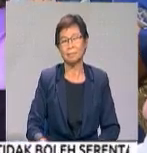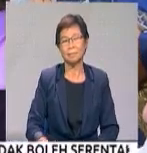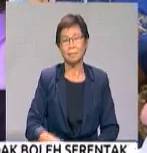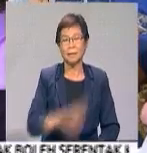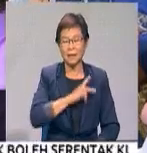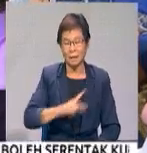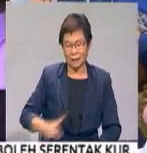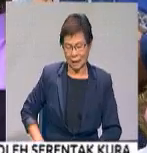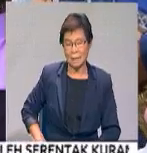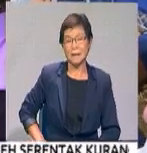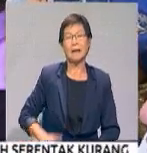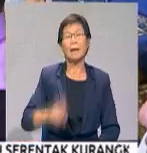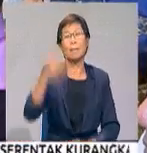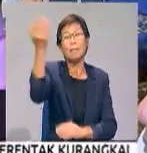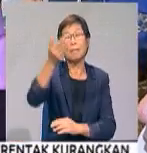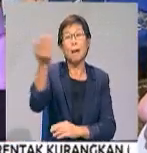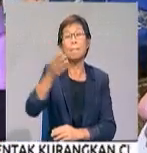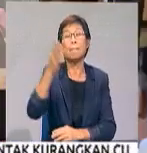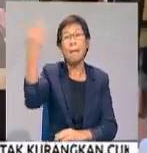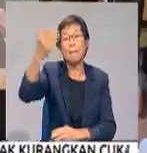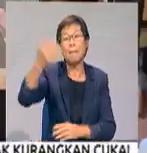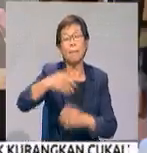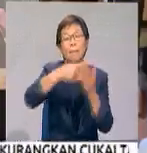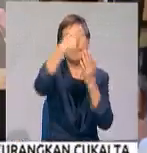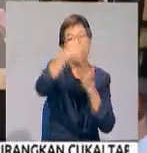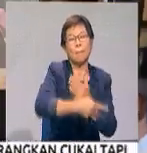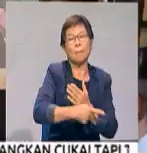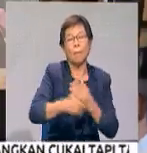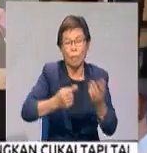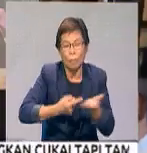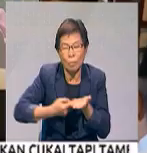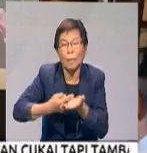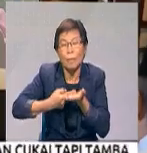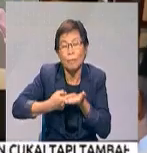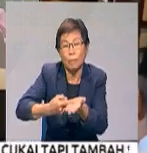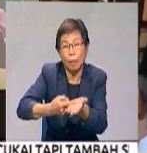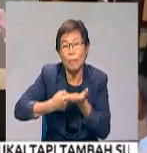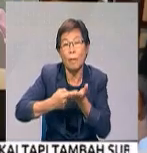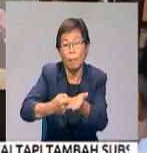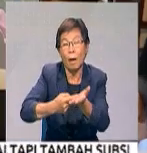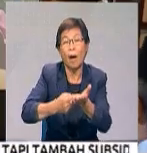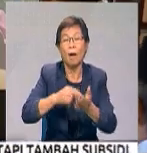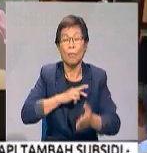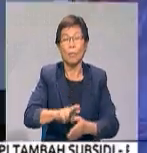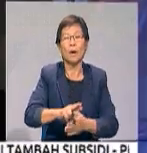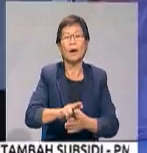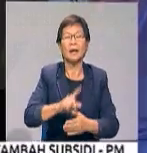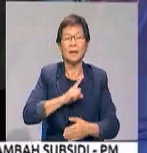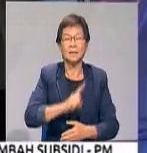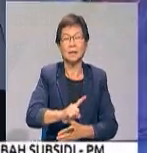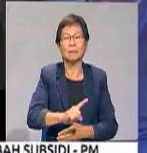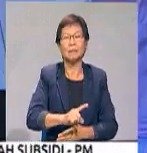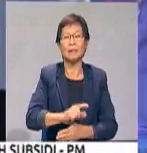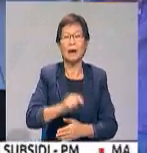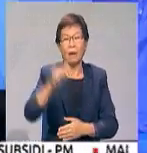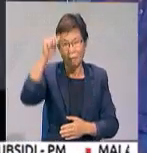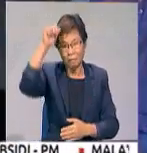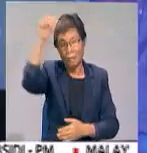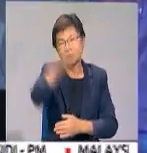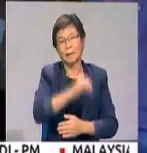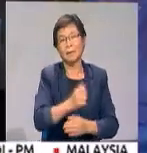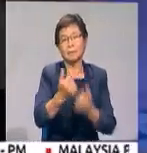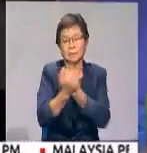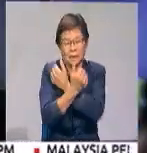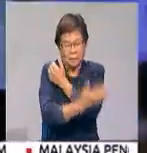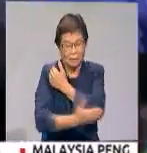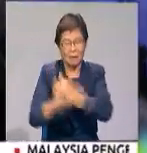Baginda Al-Sultan Abdullah bertitah demikian dalam program Wacana Diraja Islam Agama Rahmah Raja Perlembagaan dan Patriotisme